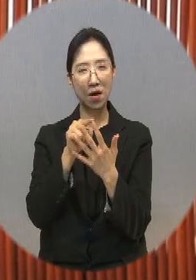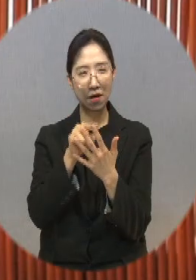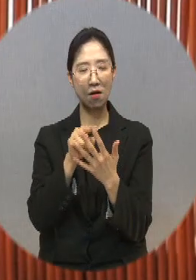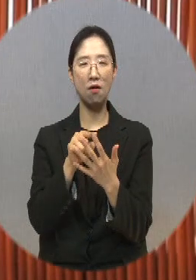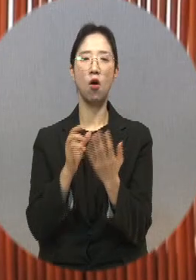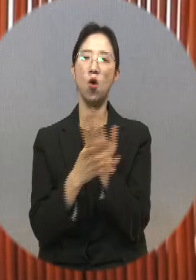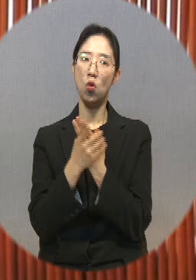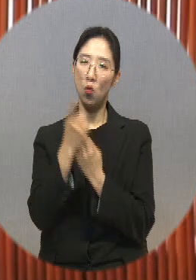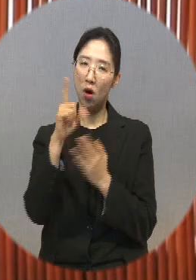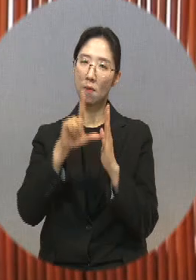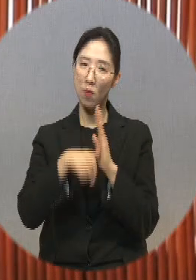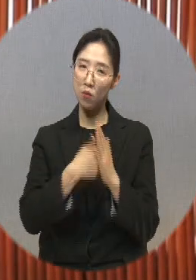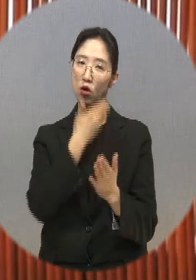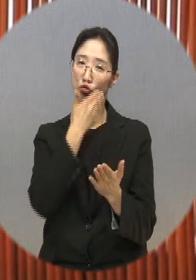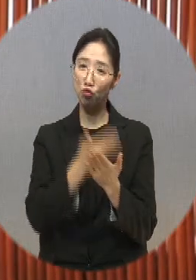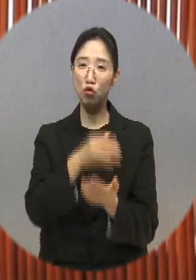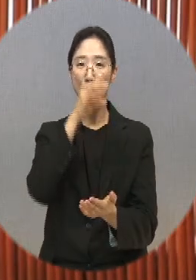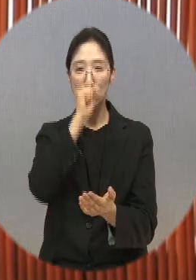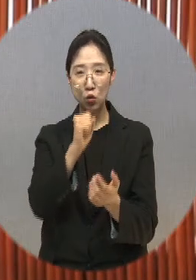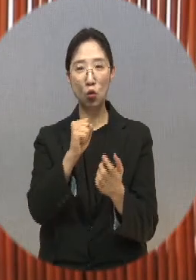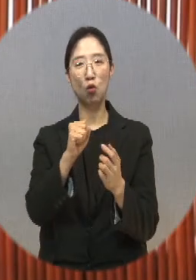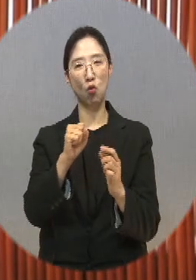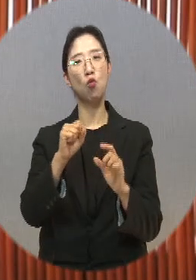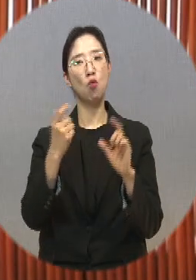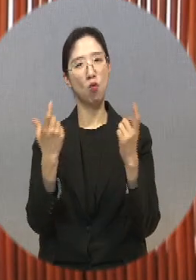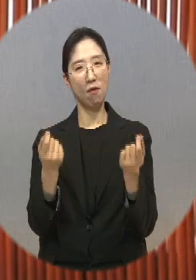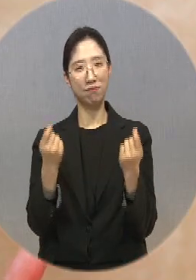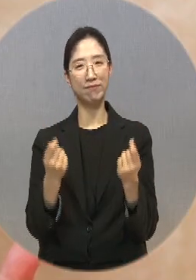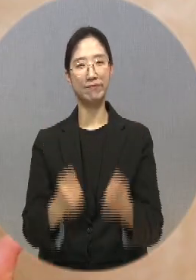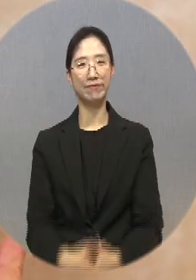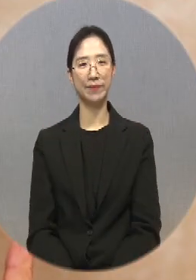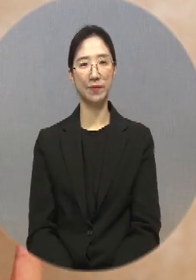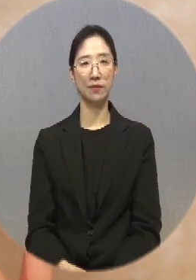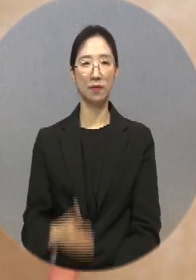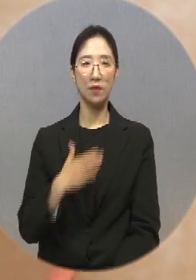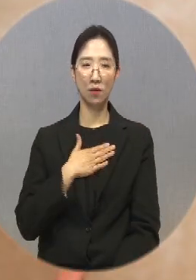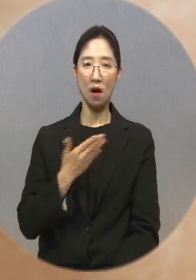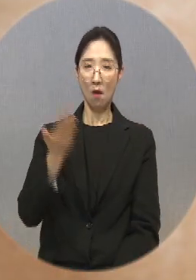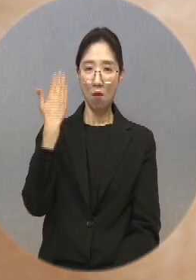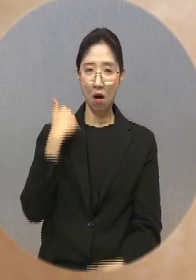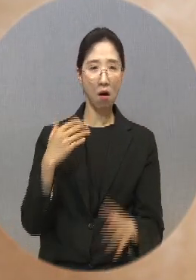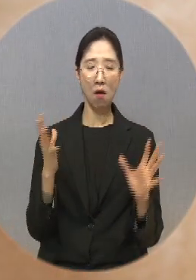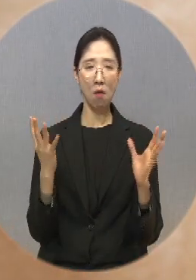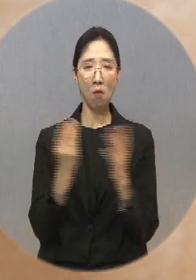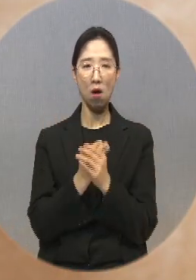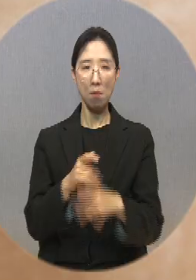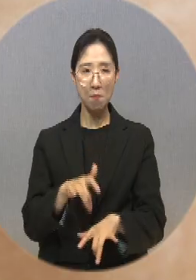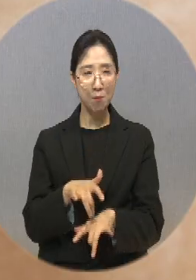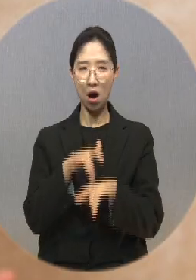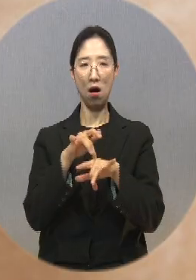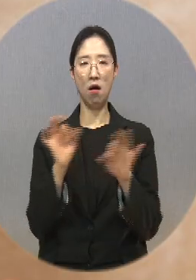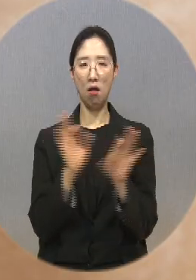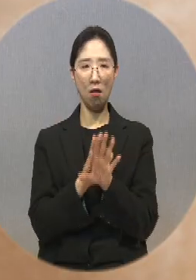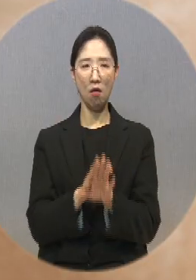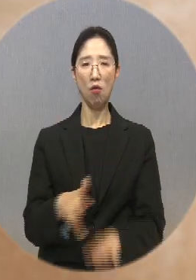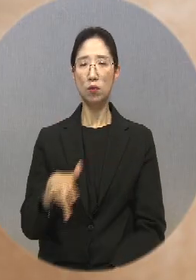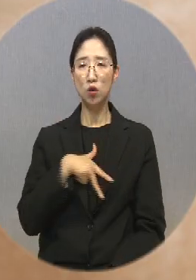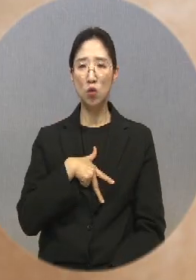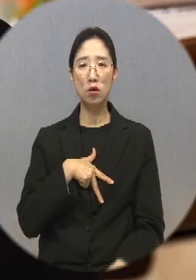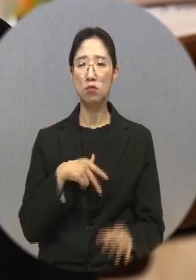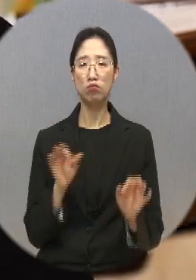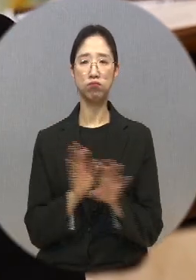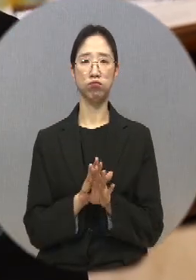데 있어서 하나의 중요한 장점이 될 수도 있다. 내 과거가 완전히 상실되고 정체성이